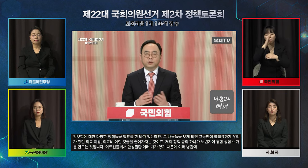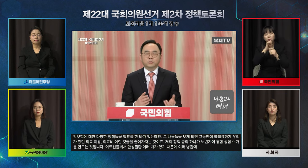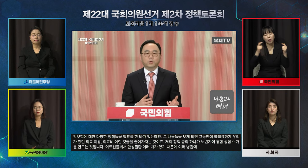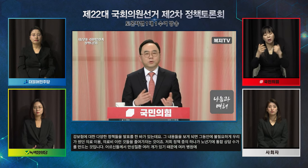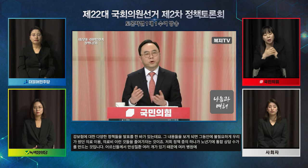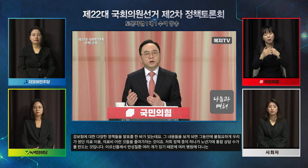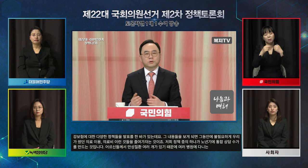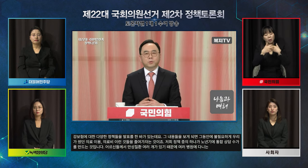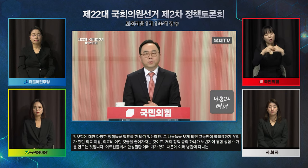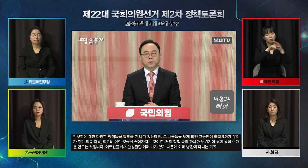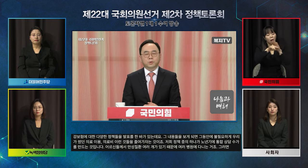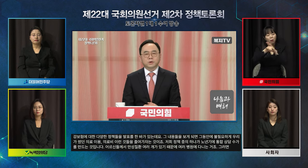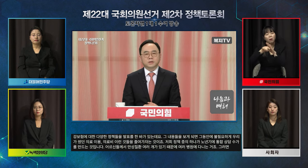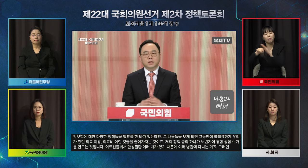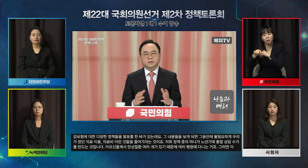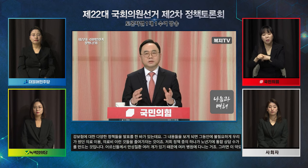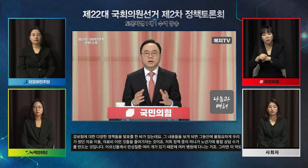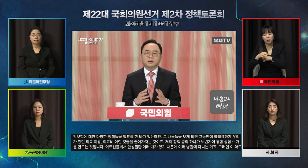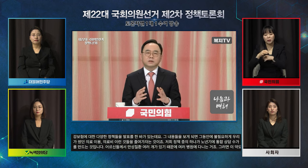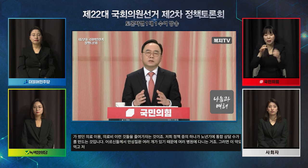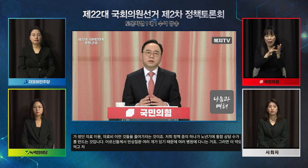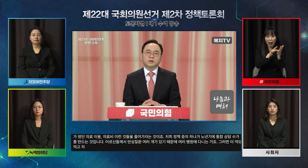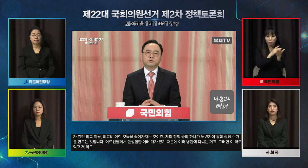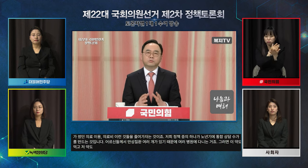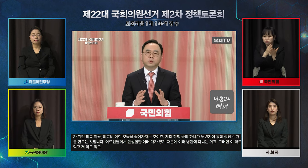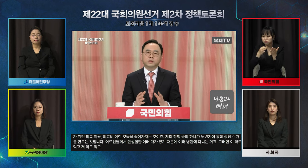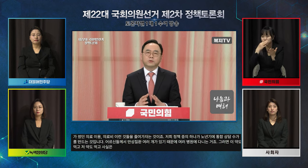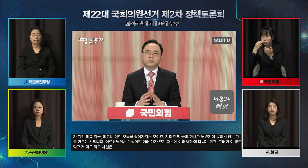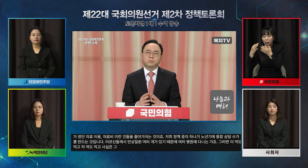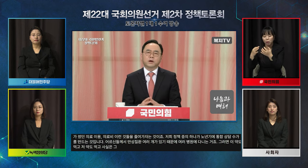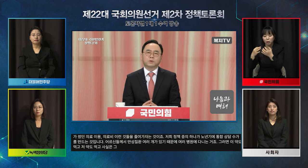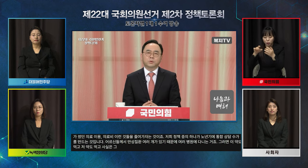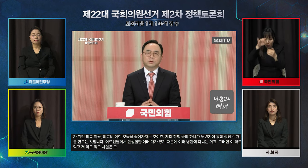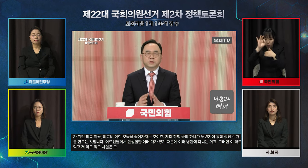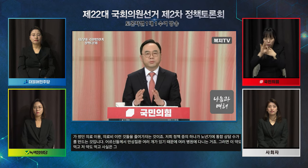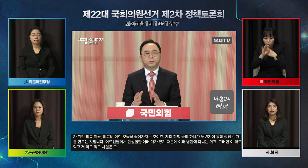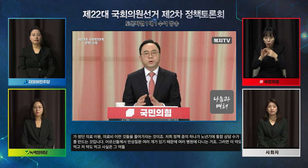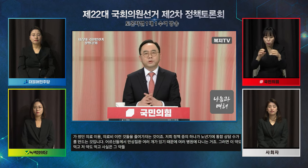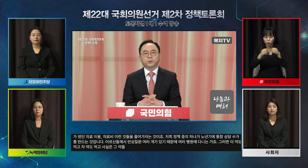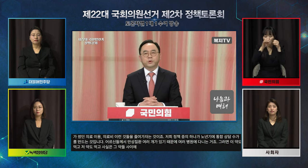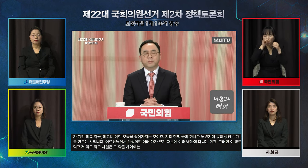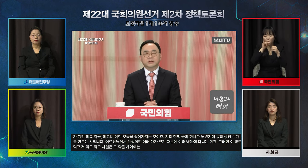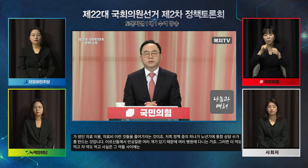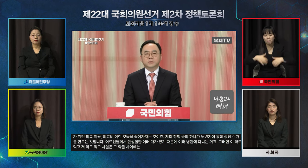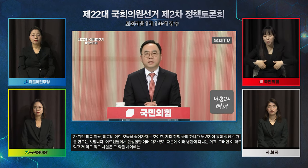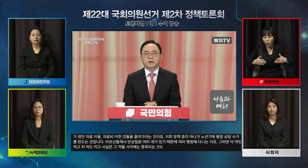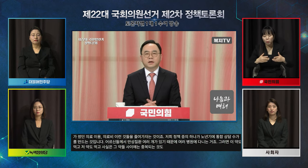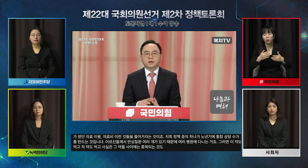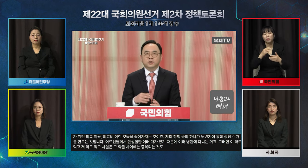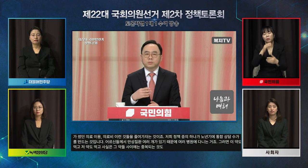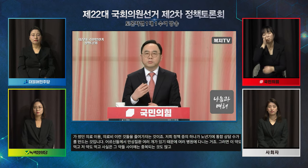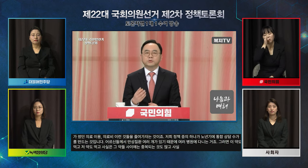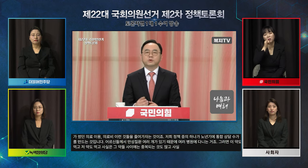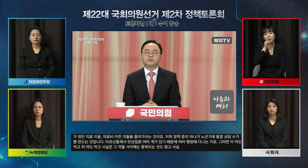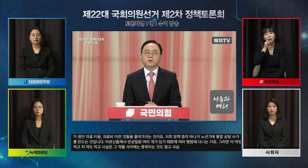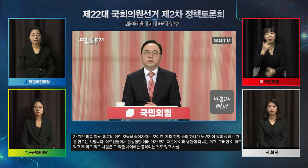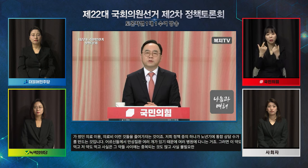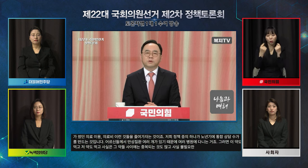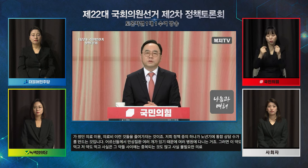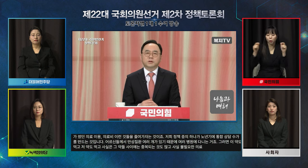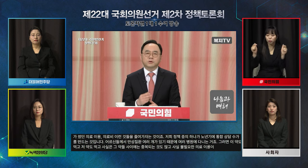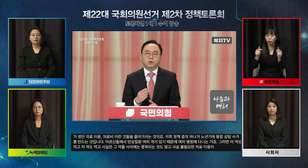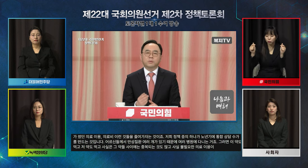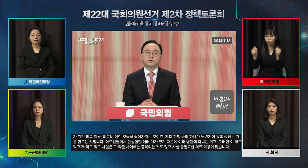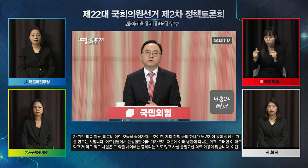이 약도 먹고 저 약도 먹고 사실은 그 약들 사이에는 중복되는 것도 많고 사실은 불필요한 의료용이 많습니다. 이런 부분들을